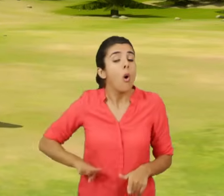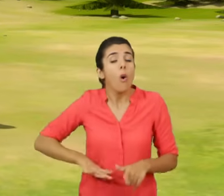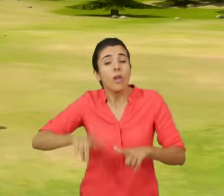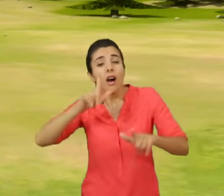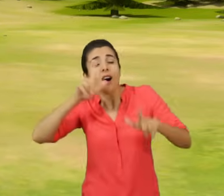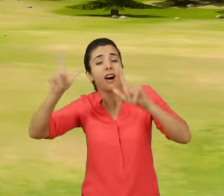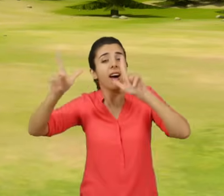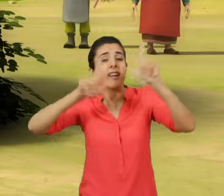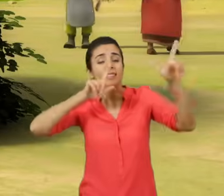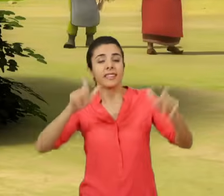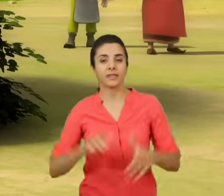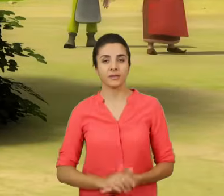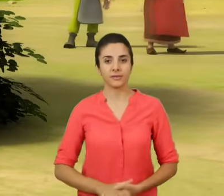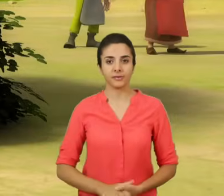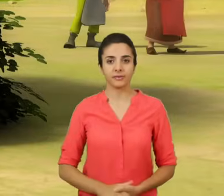Keloğlan.